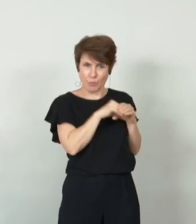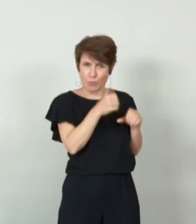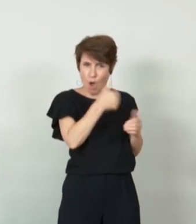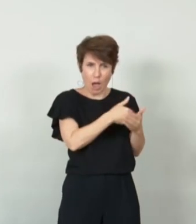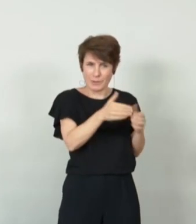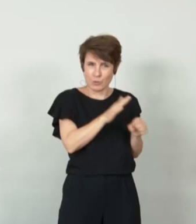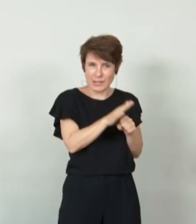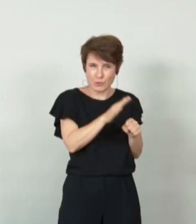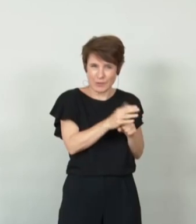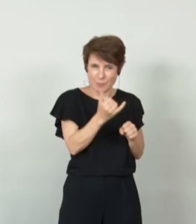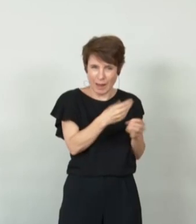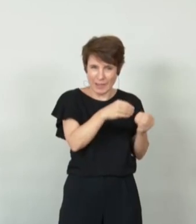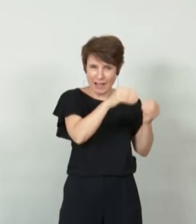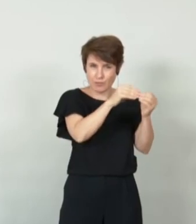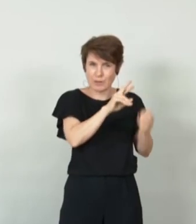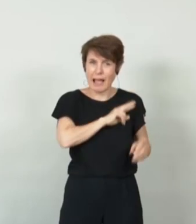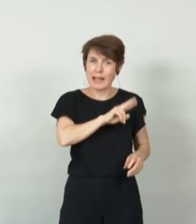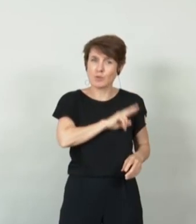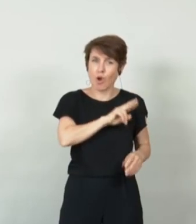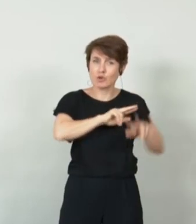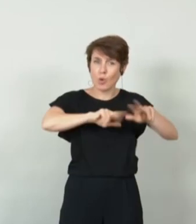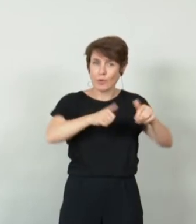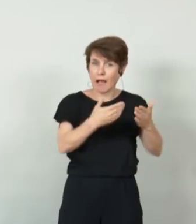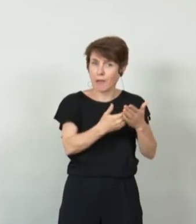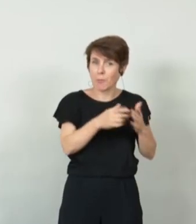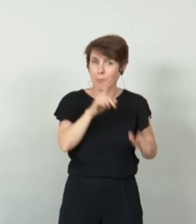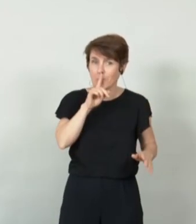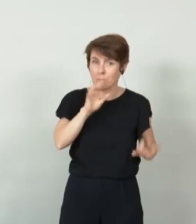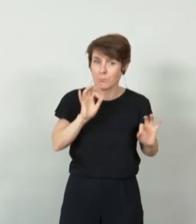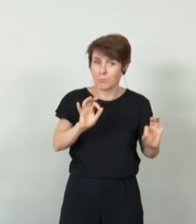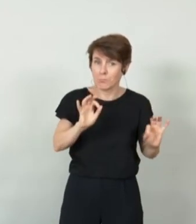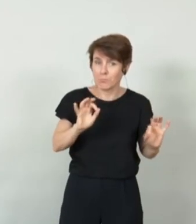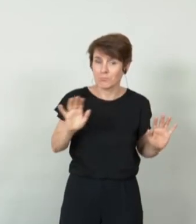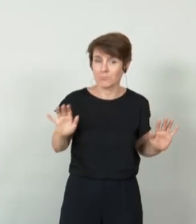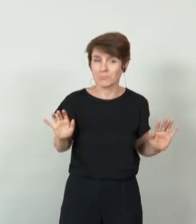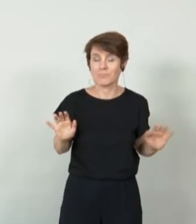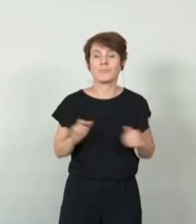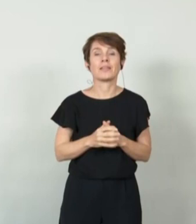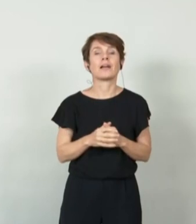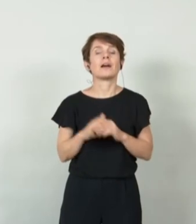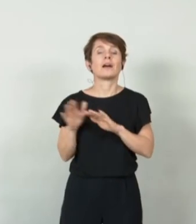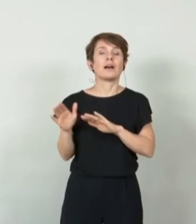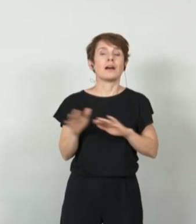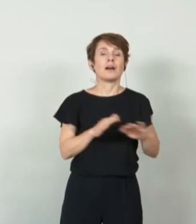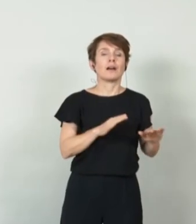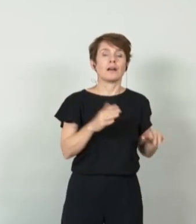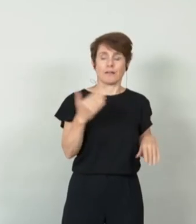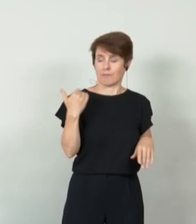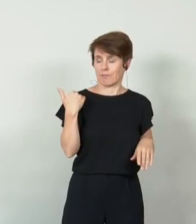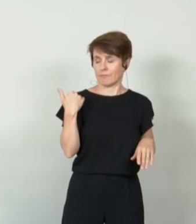si vous assurances sont ainsi et ensuite tout à l'heure monsieur Bristol vous vous aviez des dénégations quand on